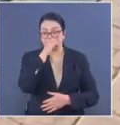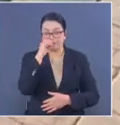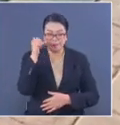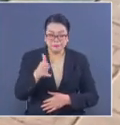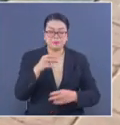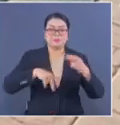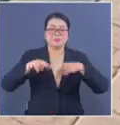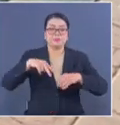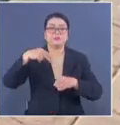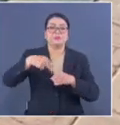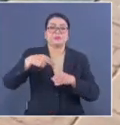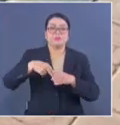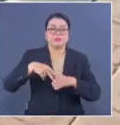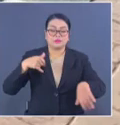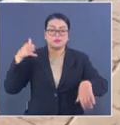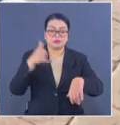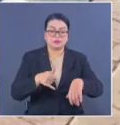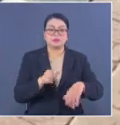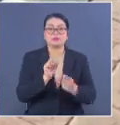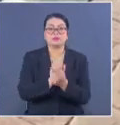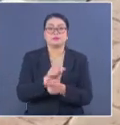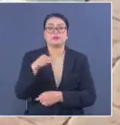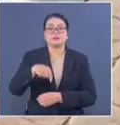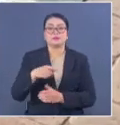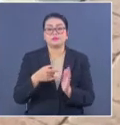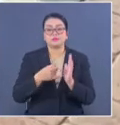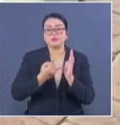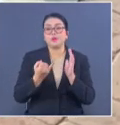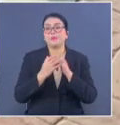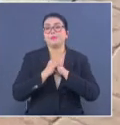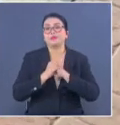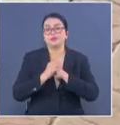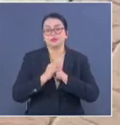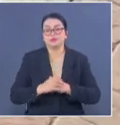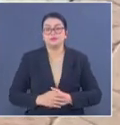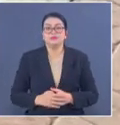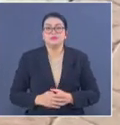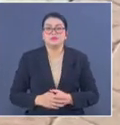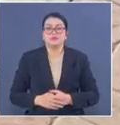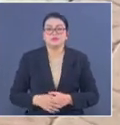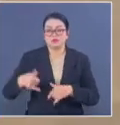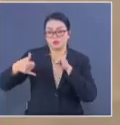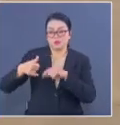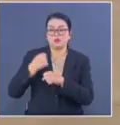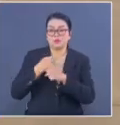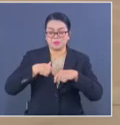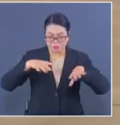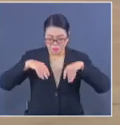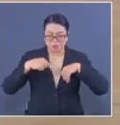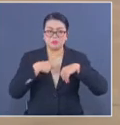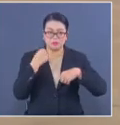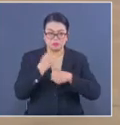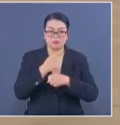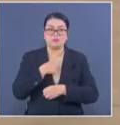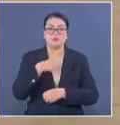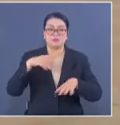ลยนะครับปั๊มที่อยู่ในคลิปเนี่ยครับอยู่ที่อำเภอศรีมหาโพธิ์จังหวัดปราจีนบุรีพนักงานที่เป็นคนเตะลูกบอลเนี่ยออกมายอมรับเลยบอกว่าคลิ